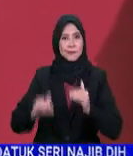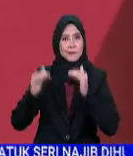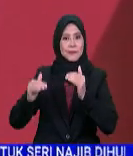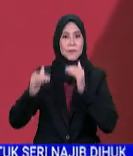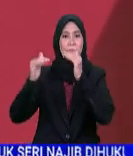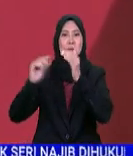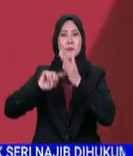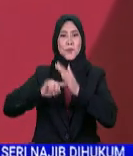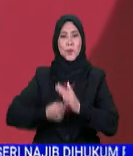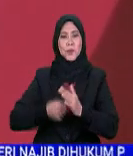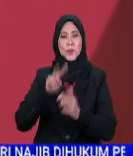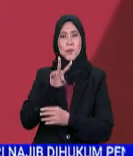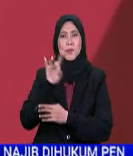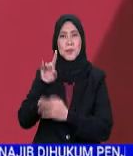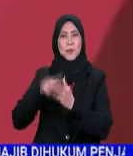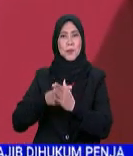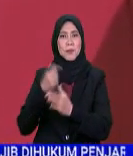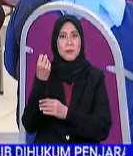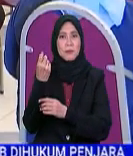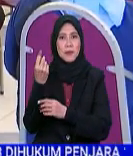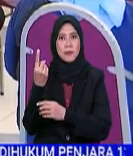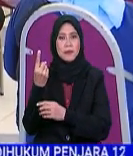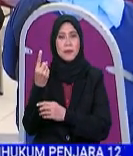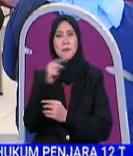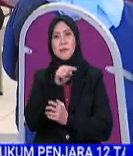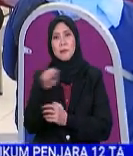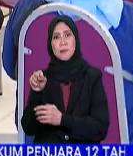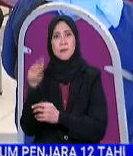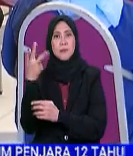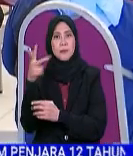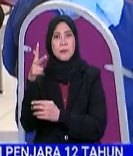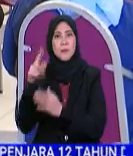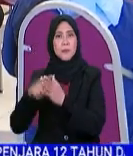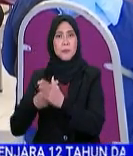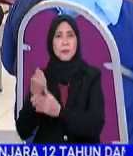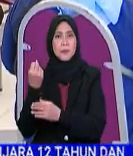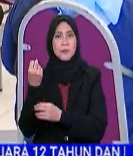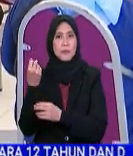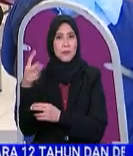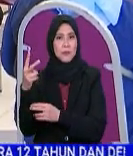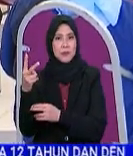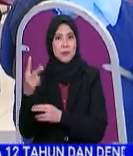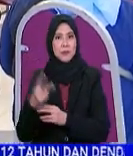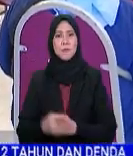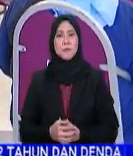berperingkat bermula 28 November lalu hingga 13 Disember ini.